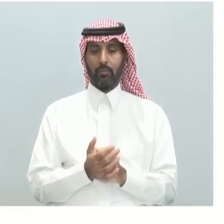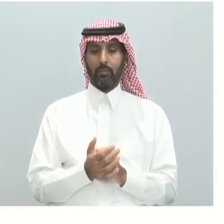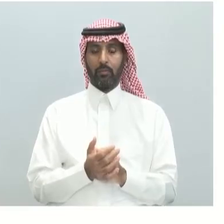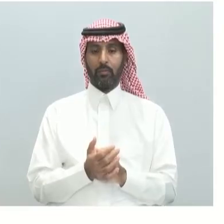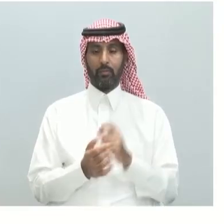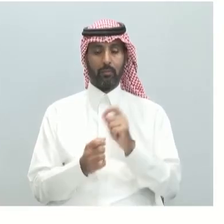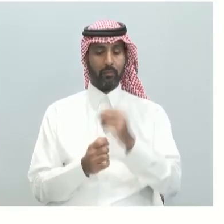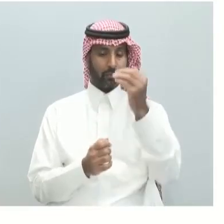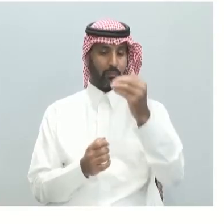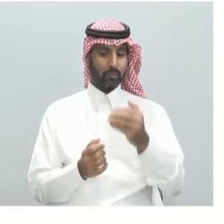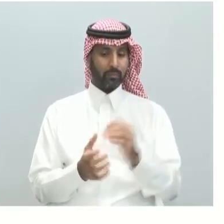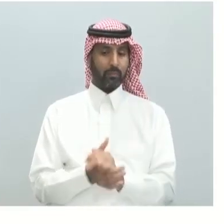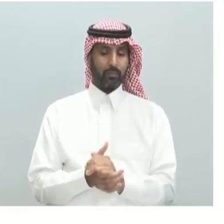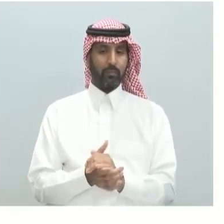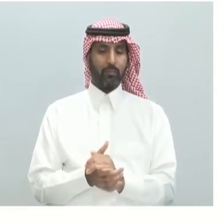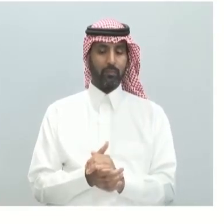اذكر بعضها